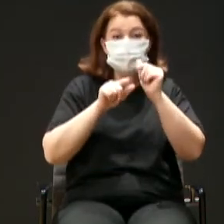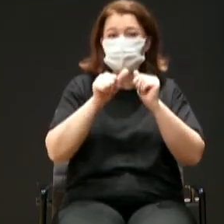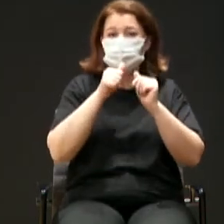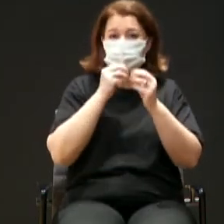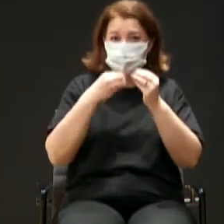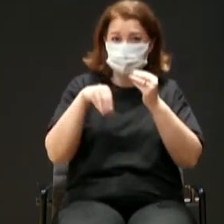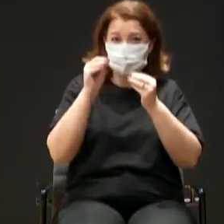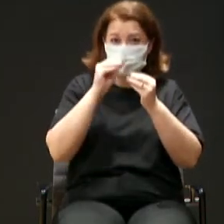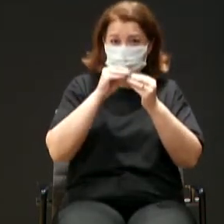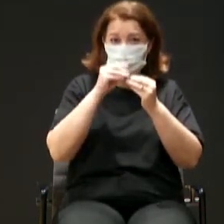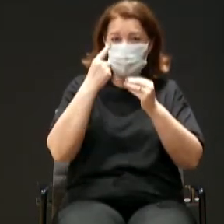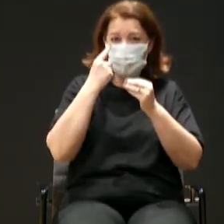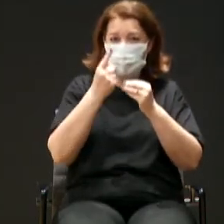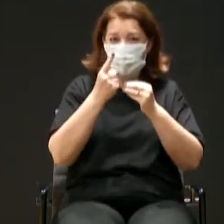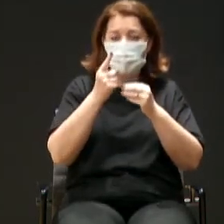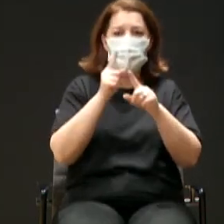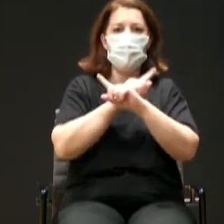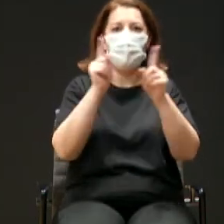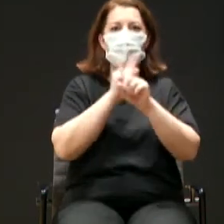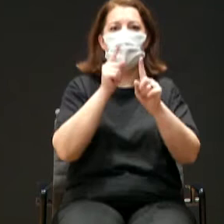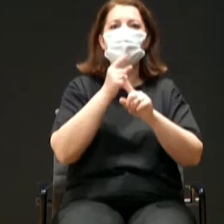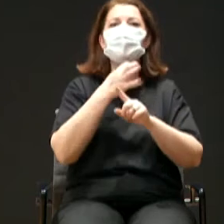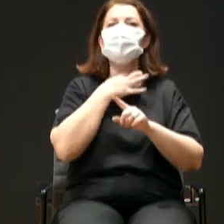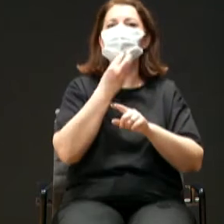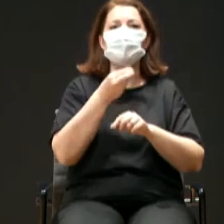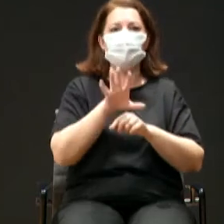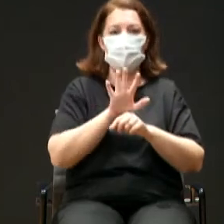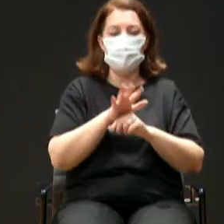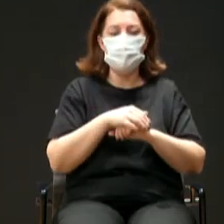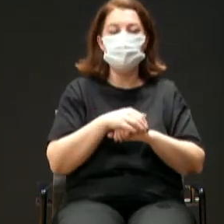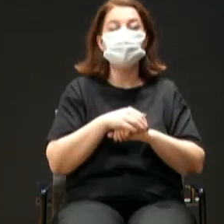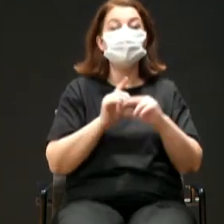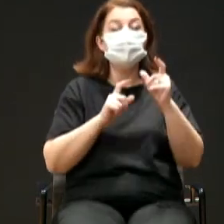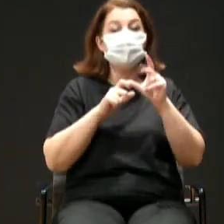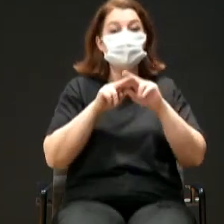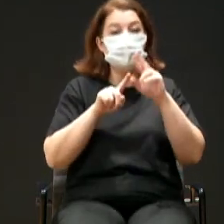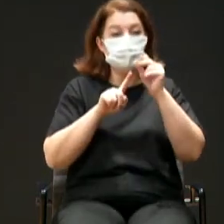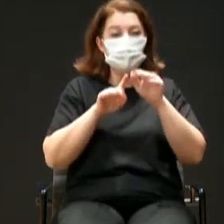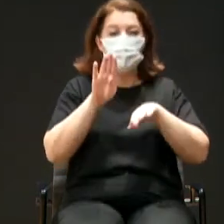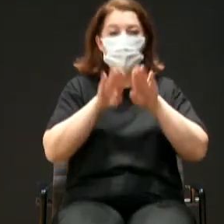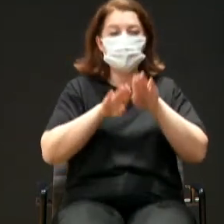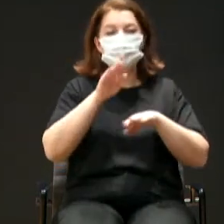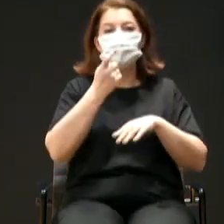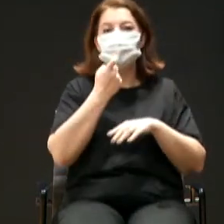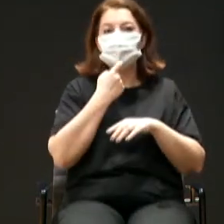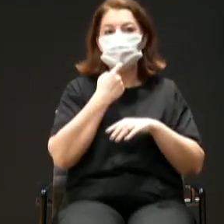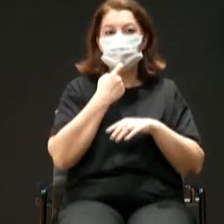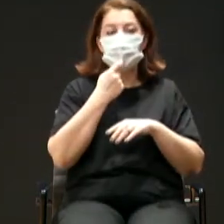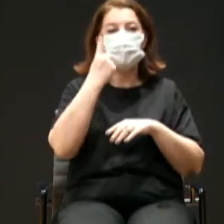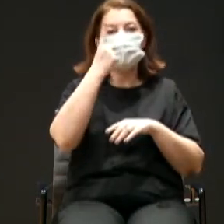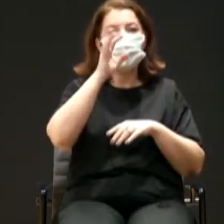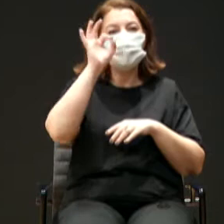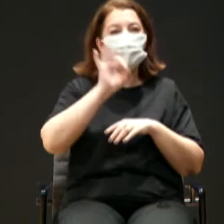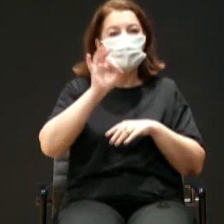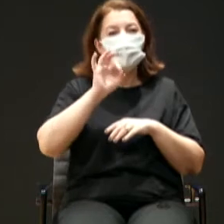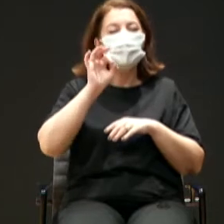zammı önergesi reddediliyor veya talebi reddediliyor. İSKİ ortalama yıllık 1 milyar